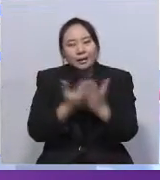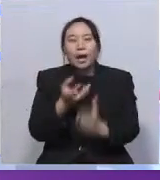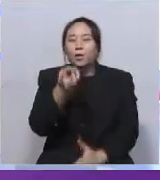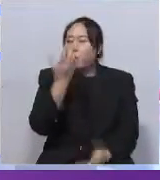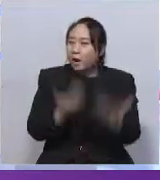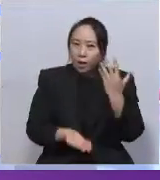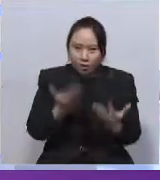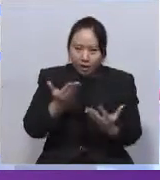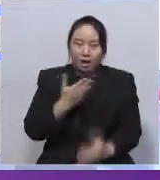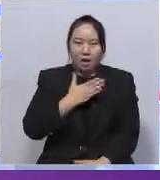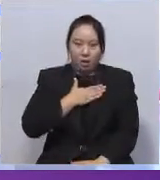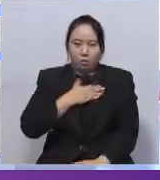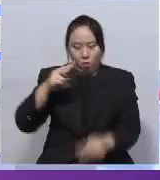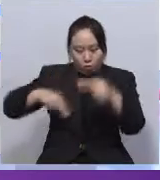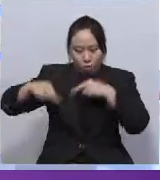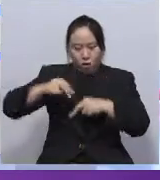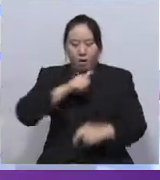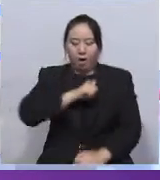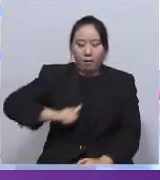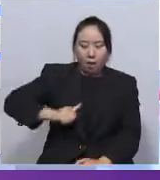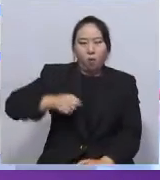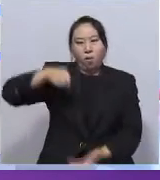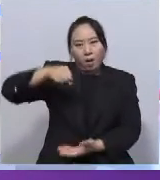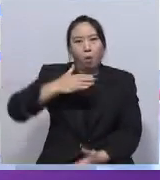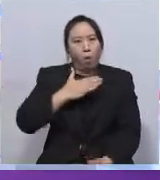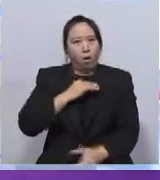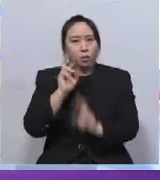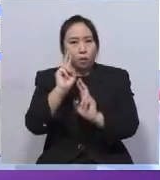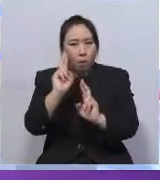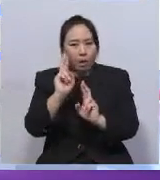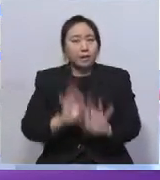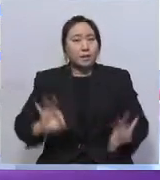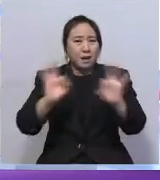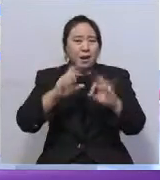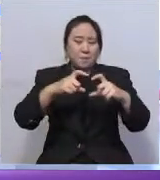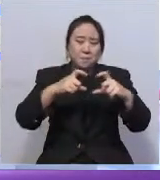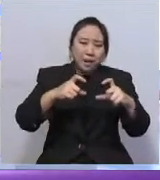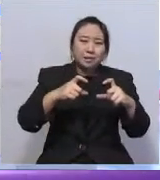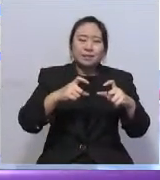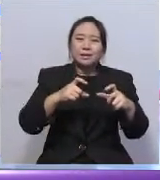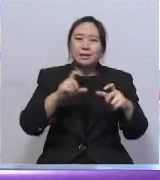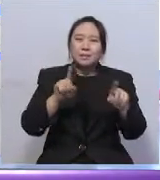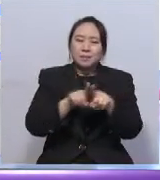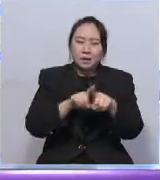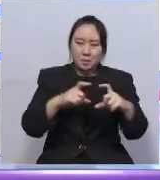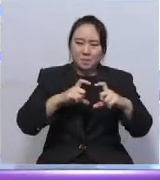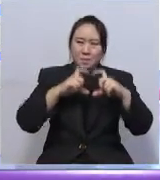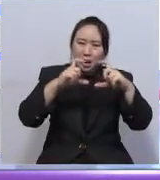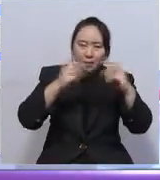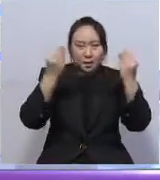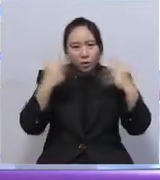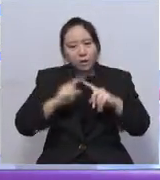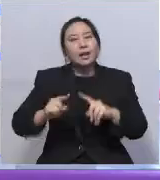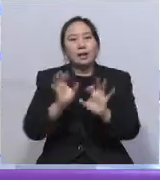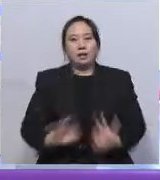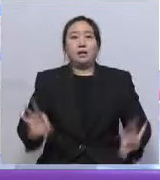อะไรก็ตามนะคะเราก็จะต้องดูแลแล้วก็ระมัดระวังมากๆโดยเฉพาะเรื่องของบัตรเรื่องของเกี่ยวข้องกับการแสดงตัวบุคคลต่างๆเ